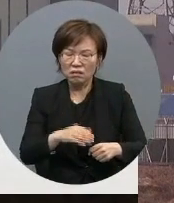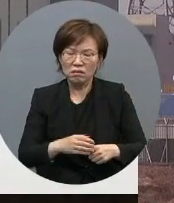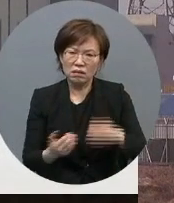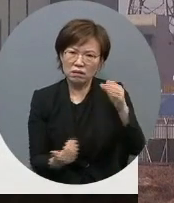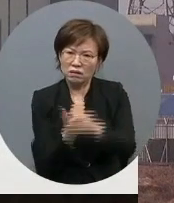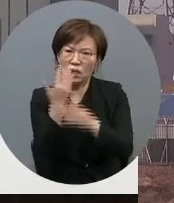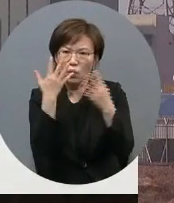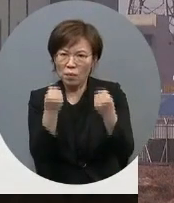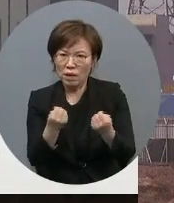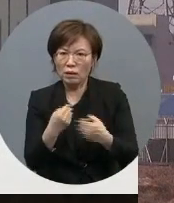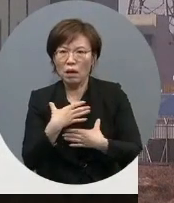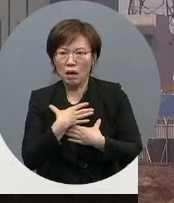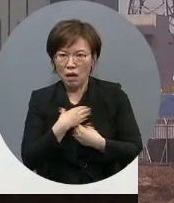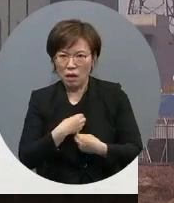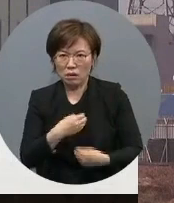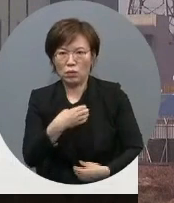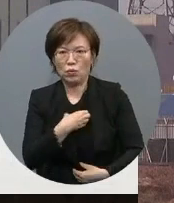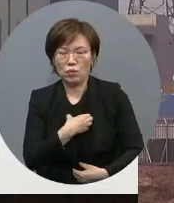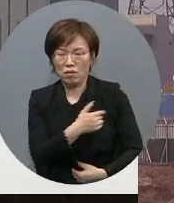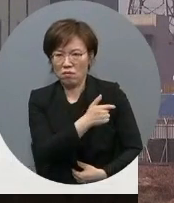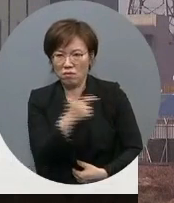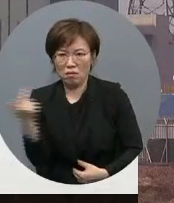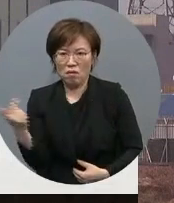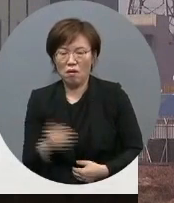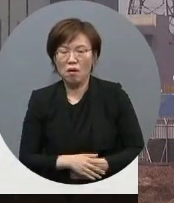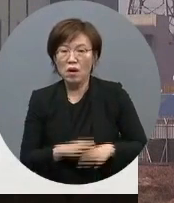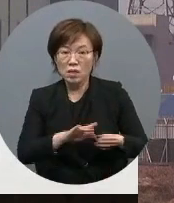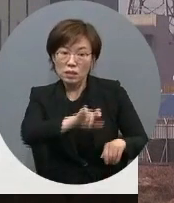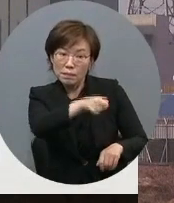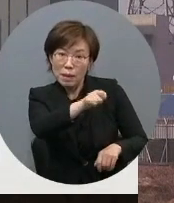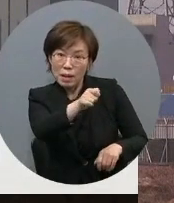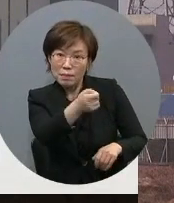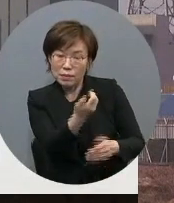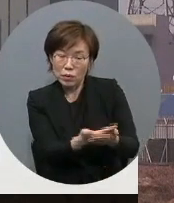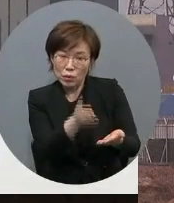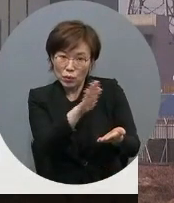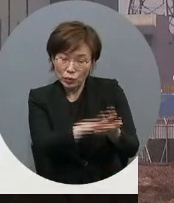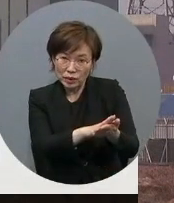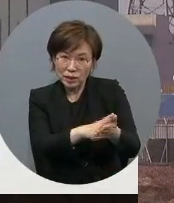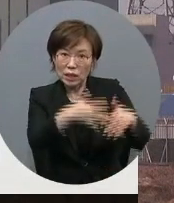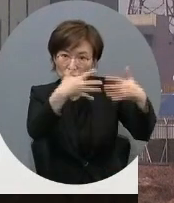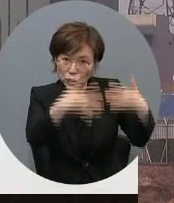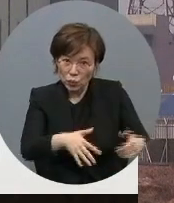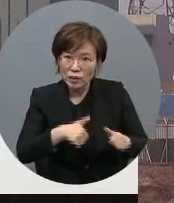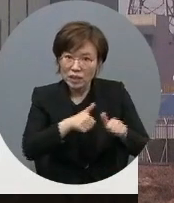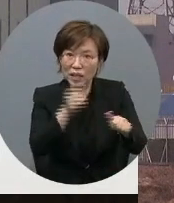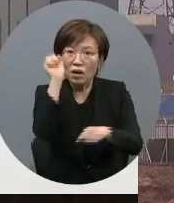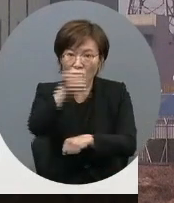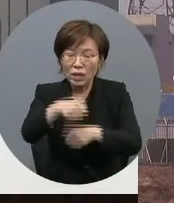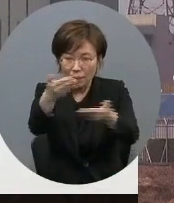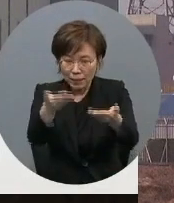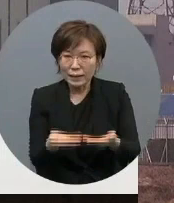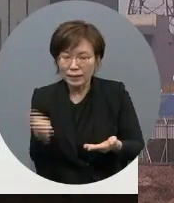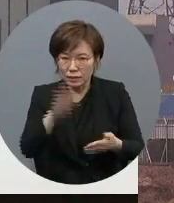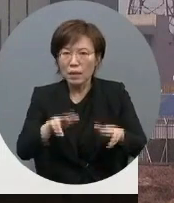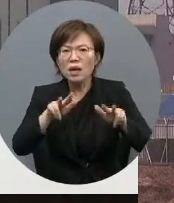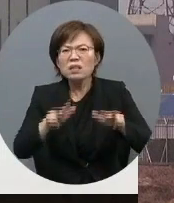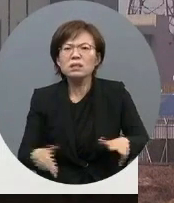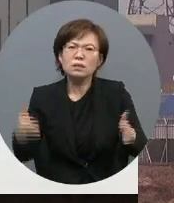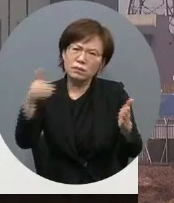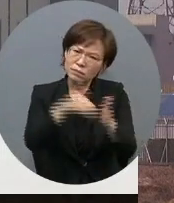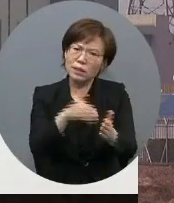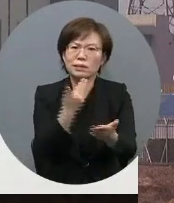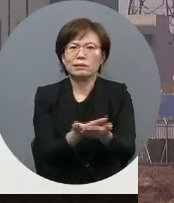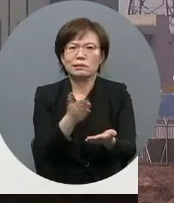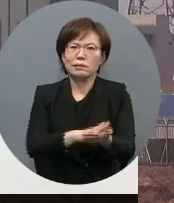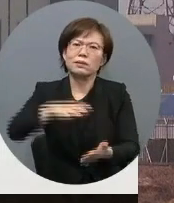위협하고 있습니다. 2년 전 가압기 안전 밸브를 고치기로 하고 조건부 운영 허가를 받았지만 아직도 개선되지 않은